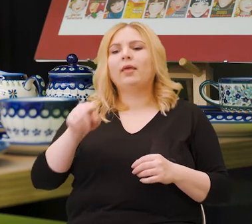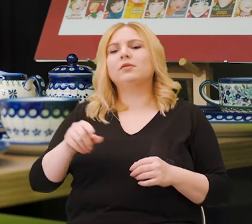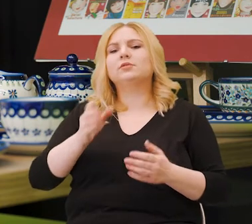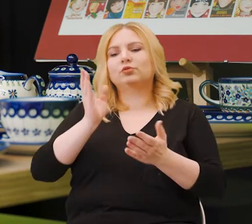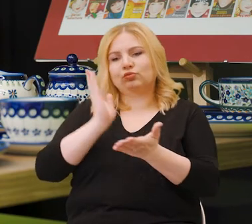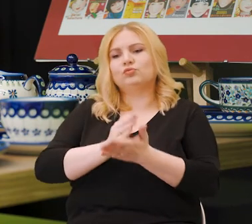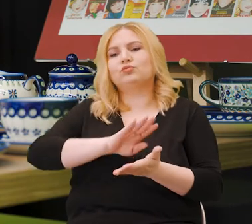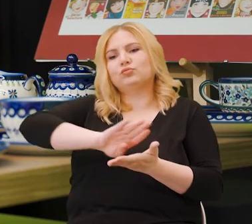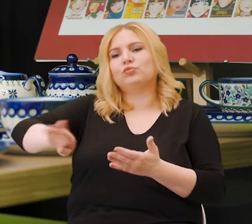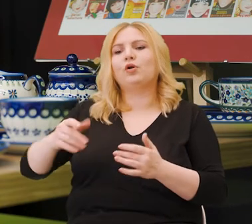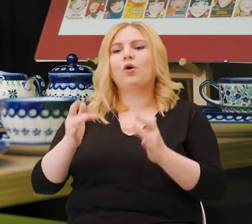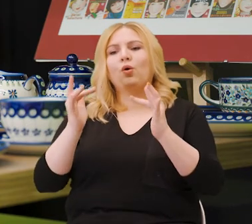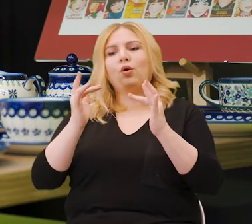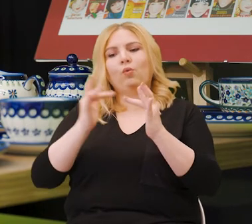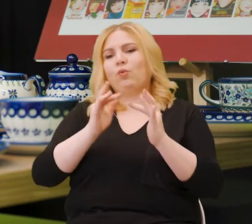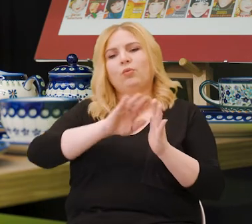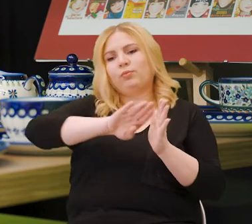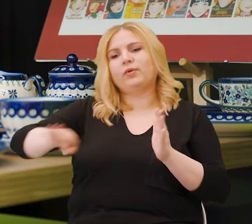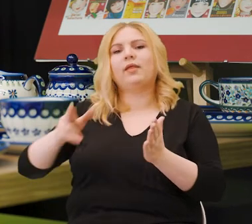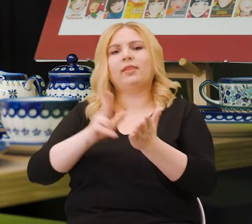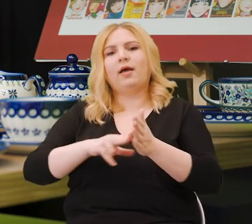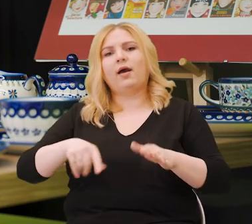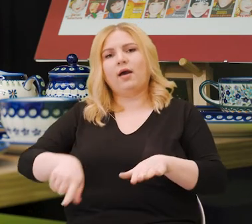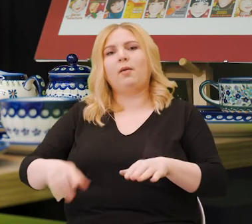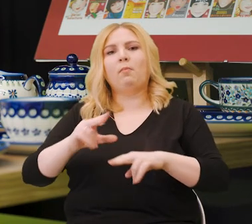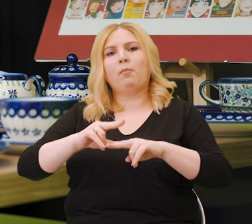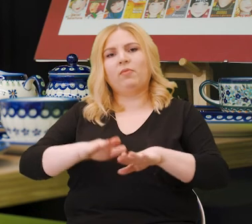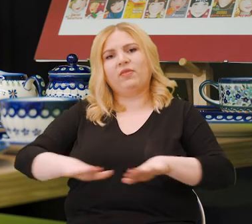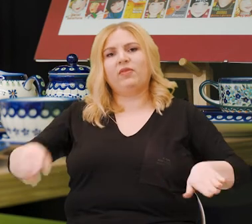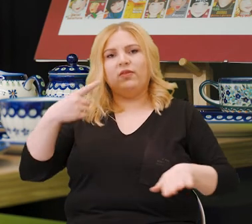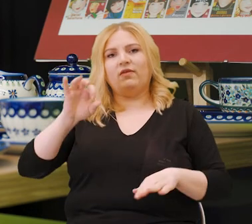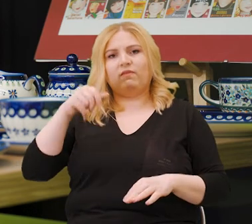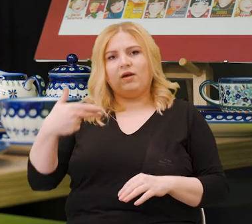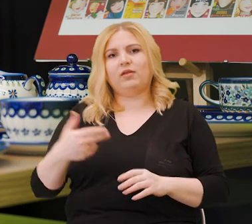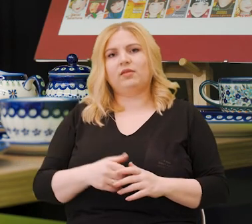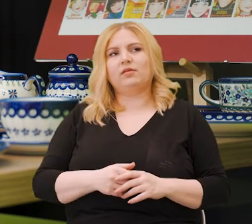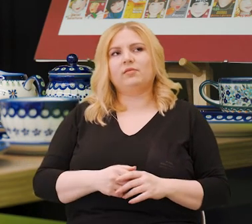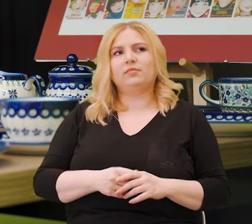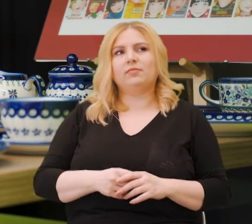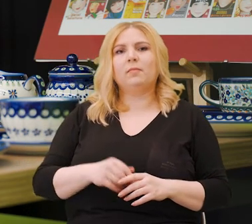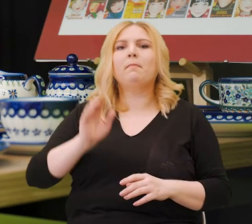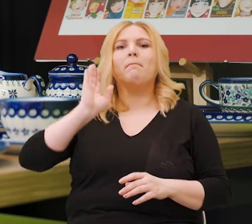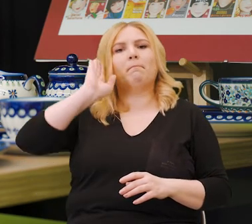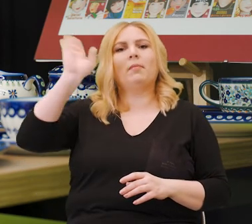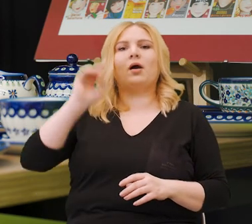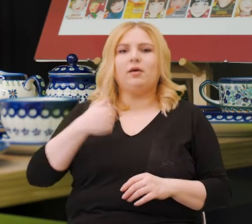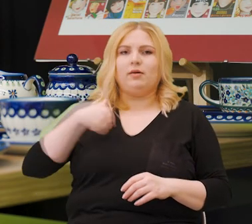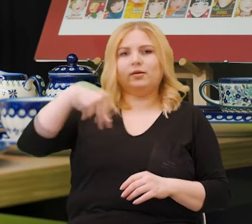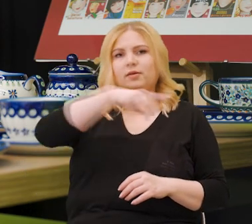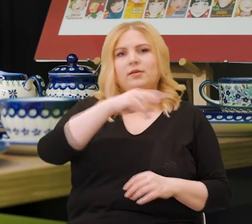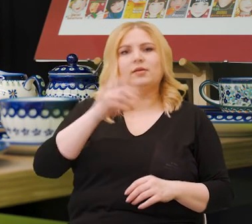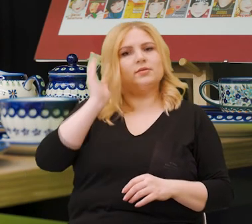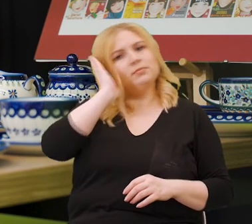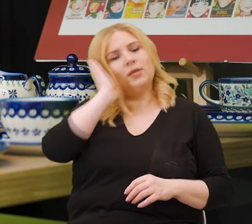eksmitowany z łóżka na dywanik, ten przed drzwiami ich pokoju. No i tylko rozjaśnił horyzont. Jest dobrze.